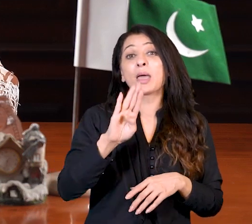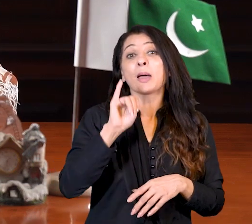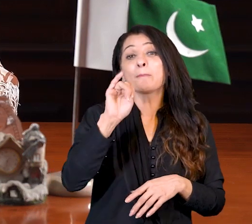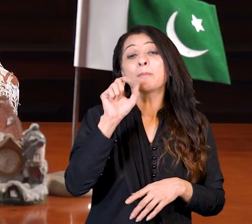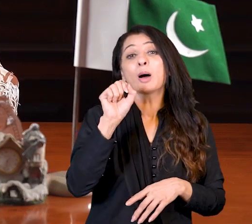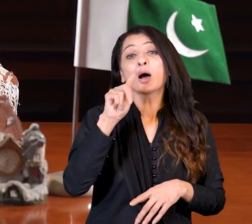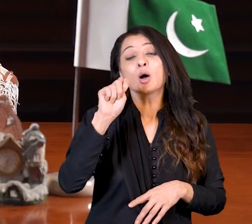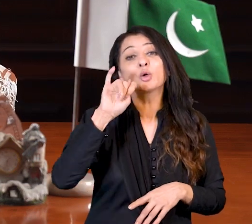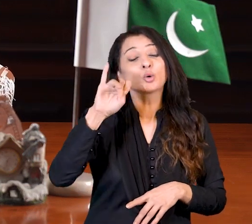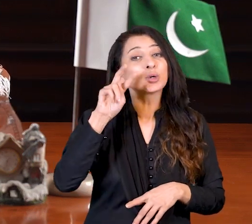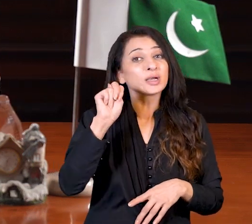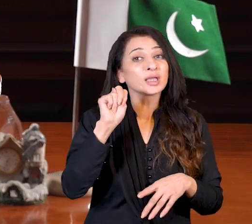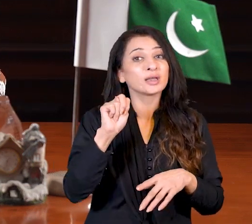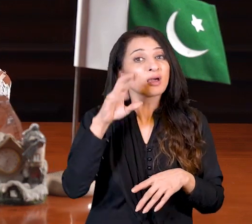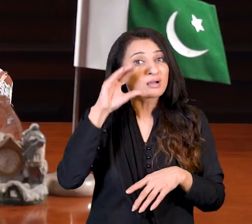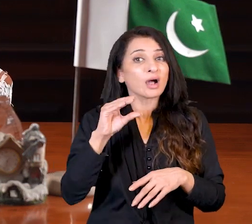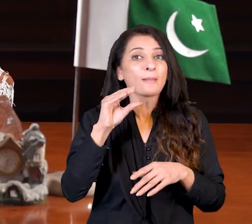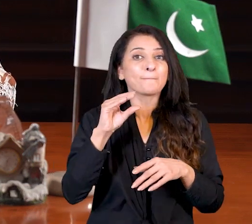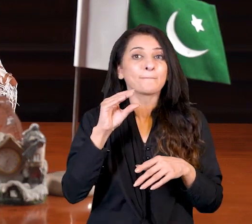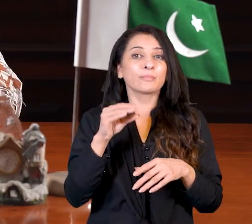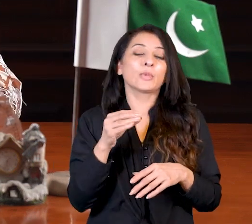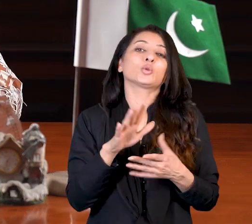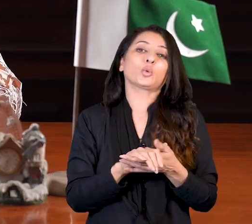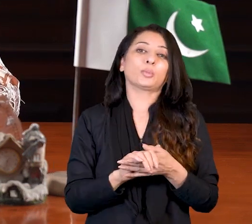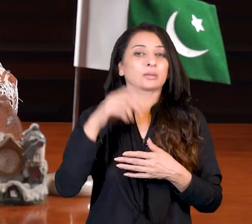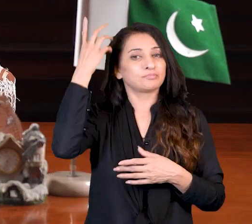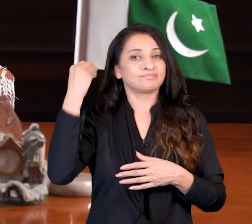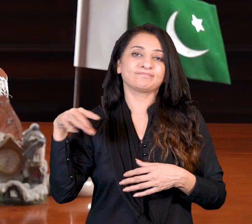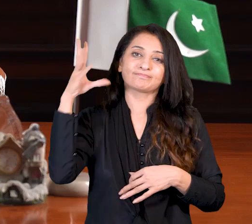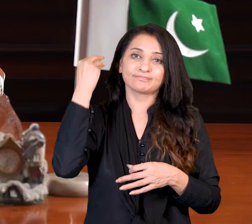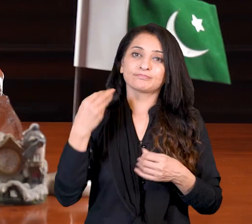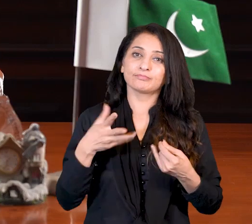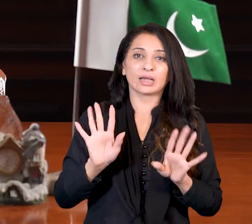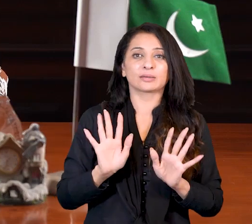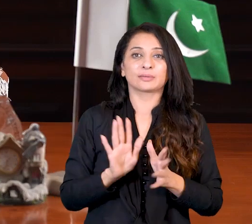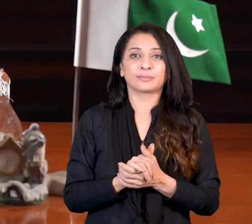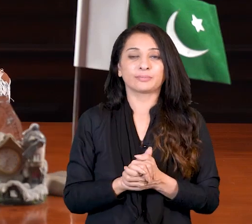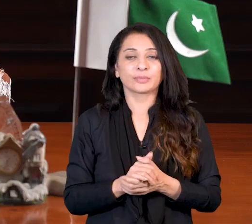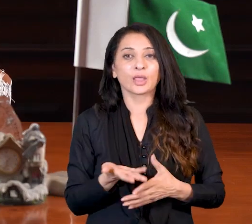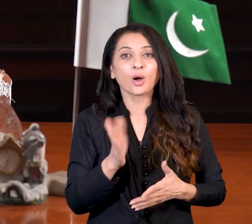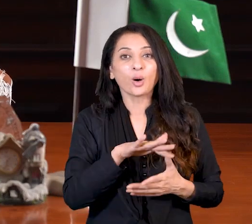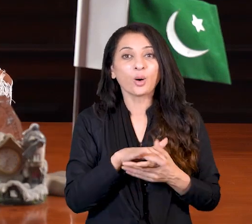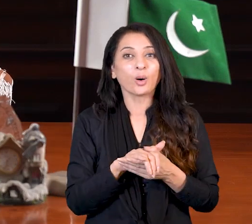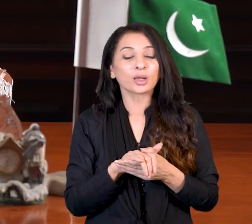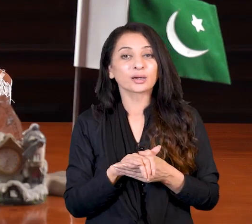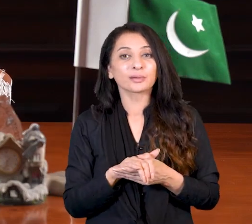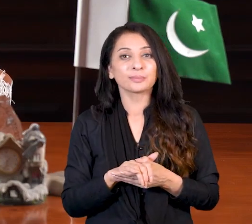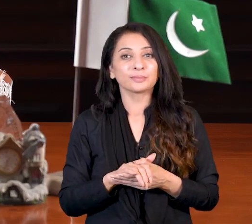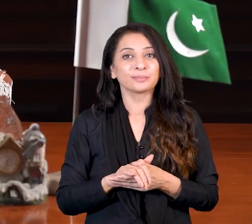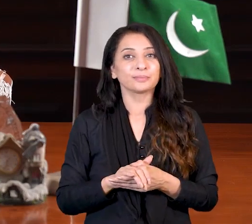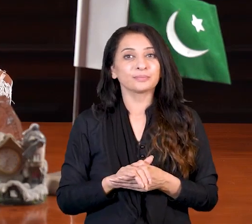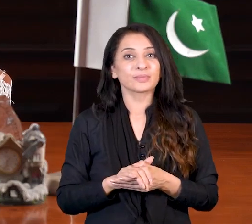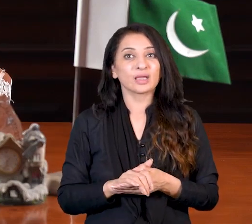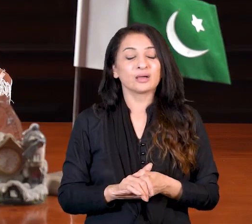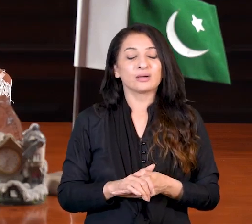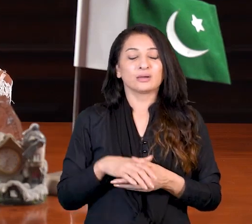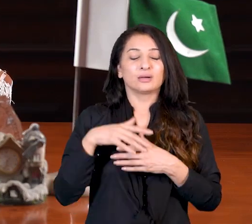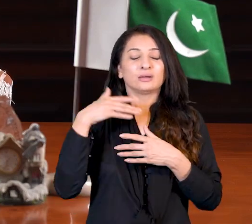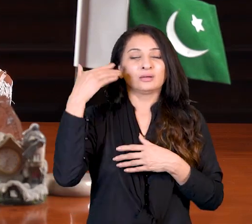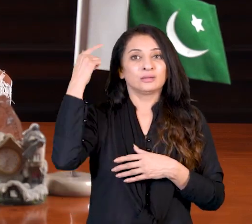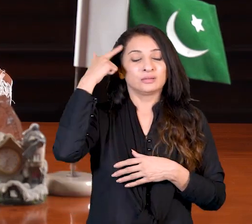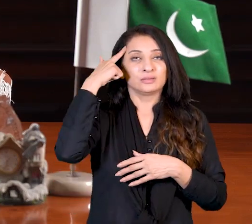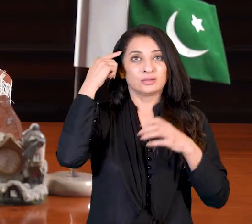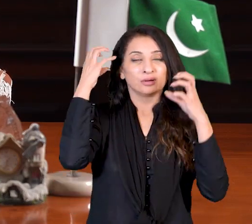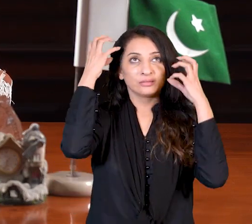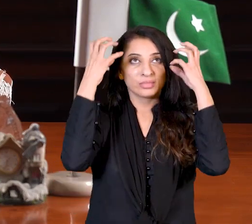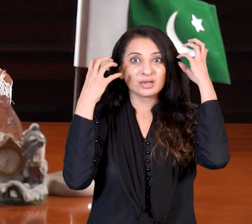से बाल गिर सकते हैं। इसके अलावा सबसे कॉमन चीज़ अगेन स्ट्रेस, परेशानी, ज़्यादा सोचना, इससे